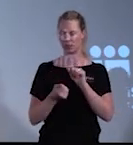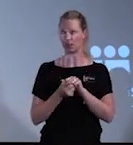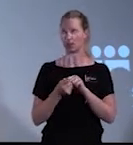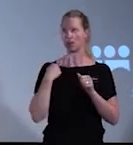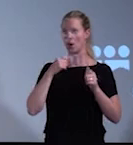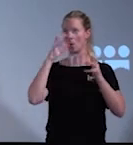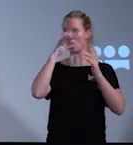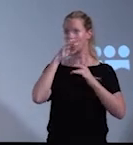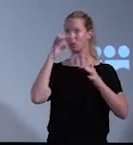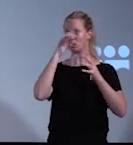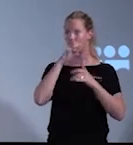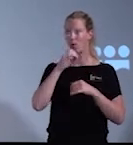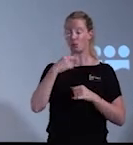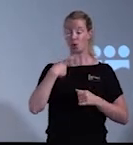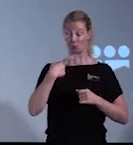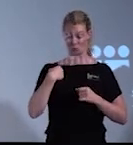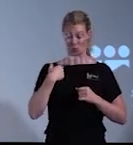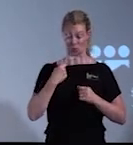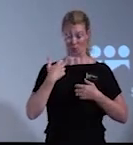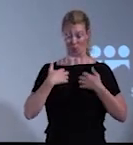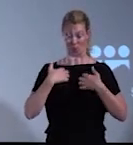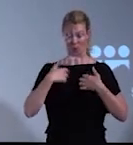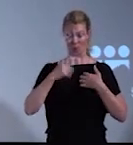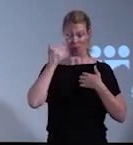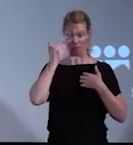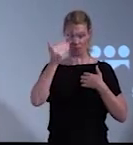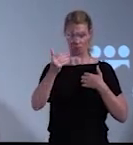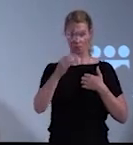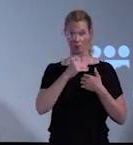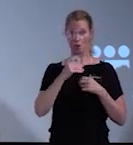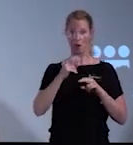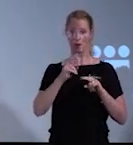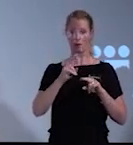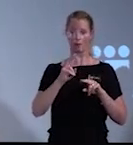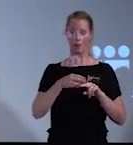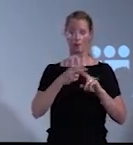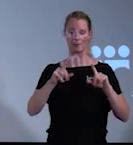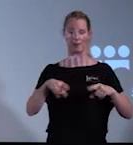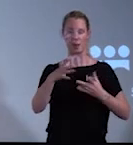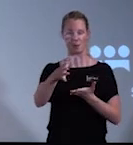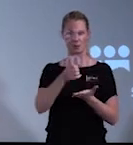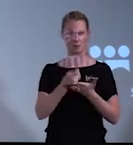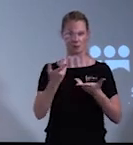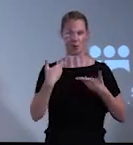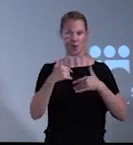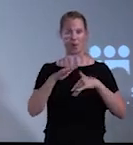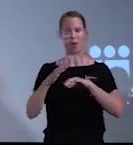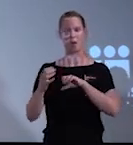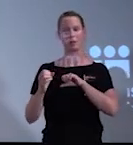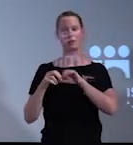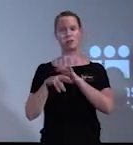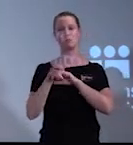Jag undrar om man ska oroa sig för en framtid där vi har främlingsfientliga partier som får mer